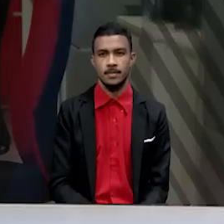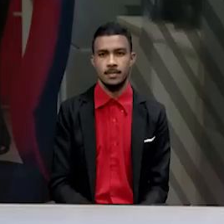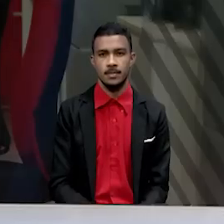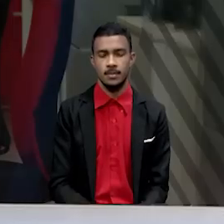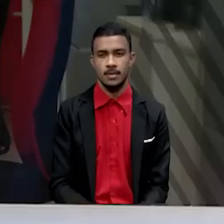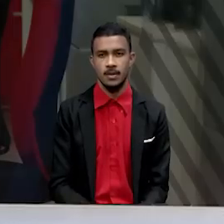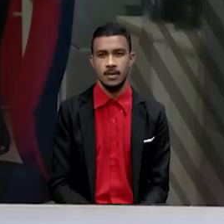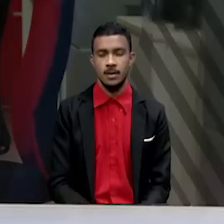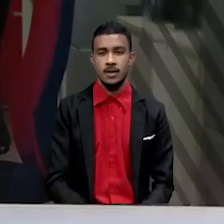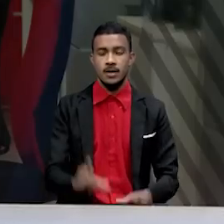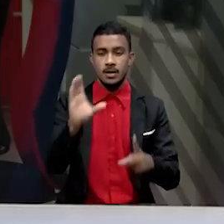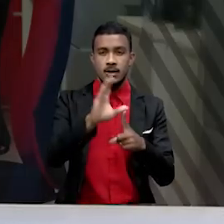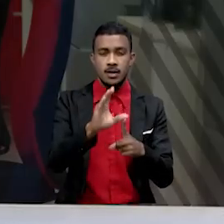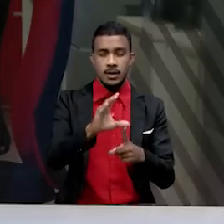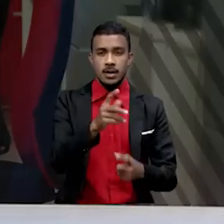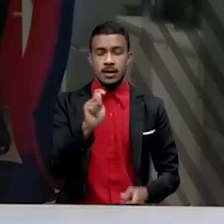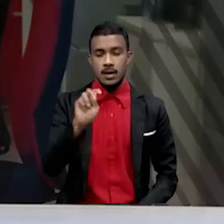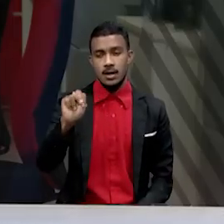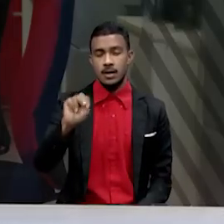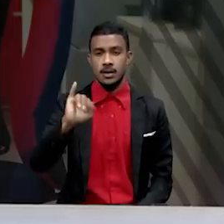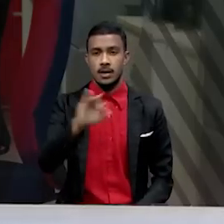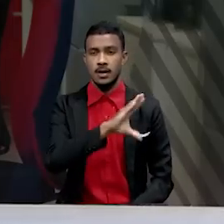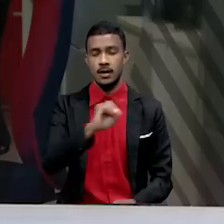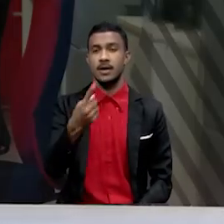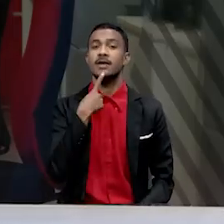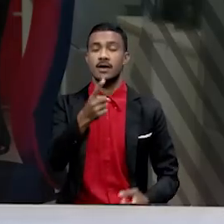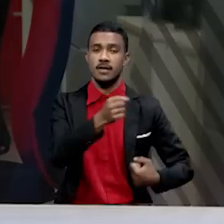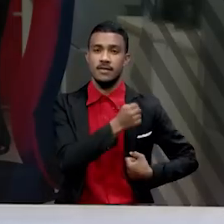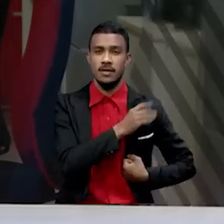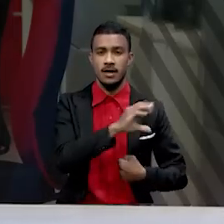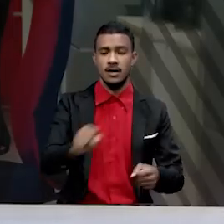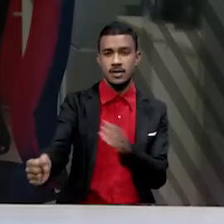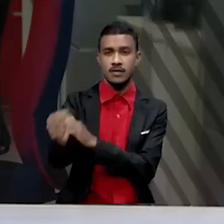general TNI Andika Perkasa Titan valentinen